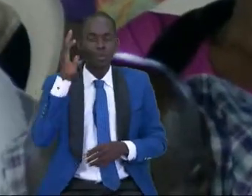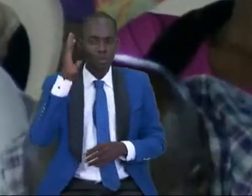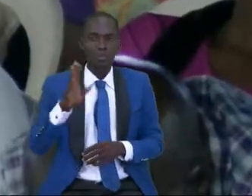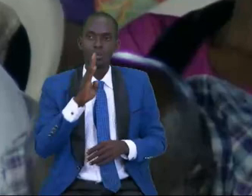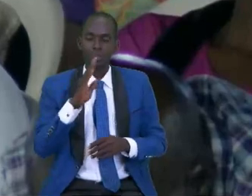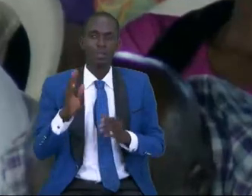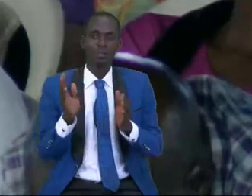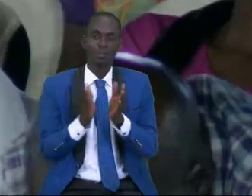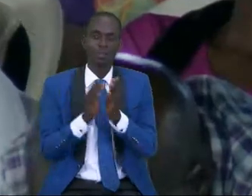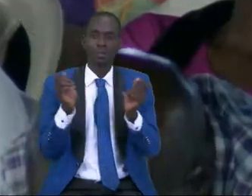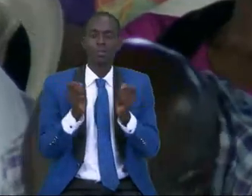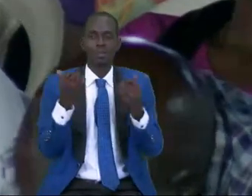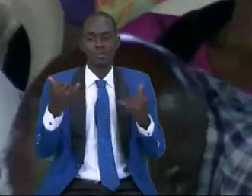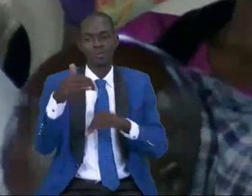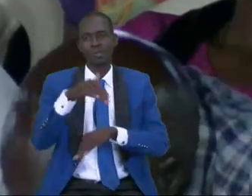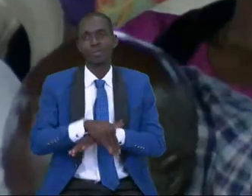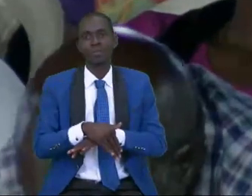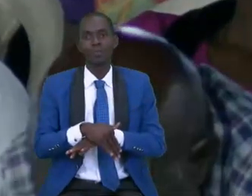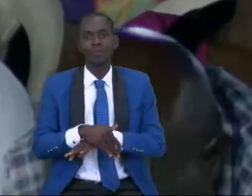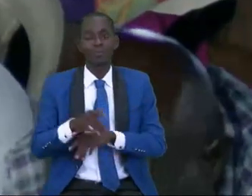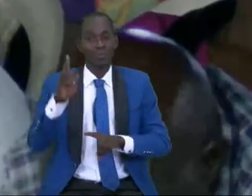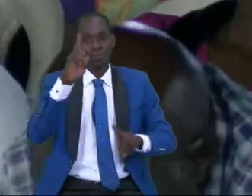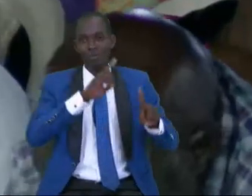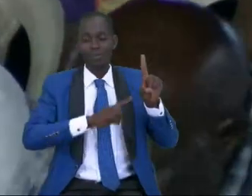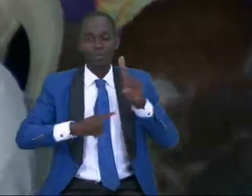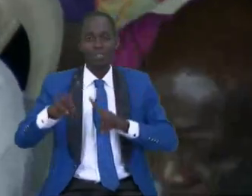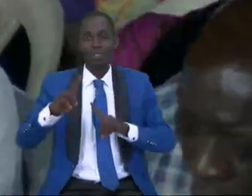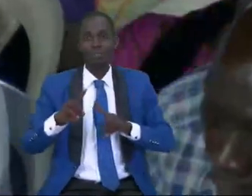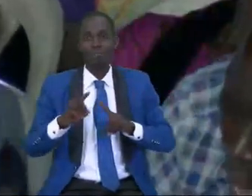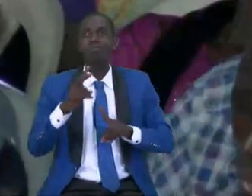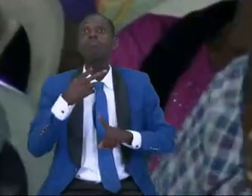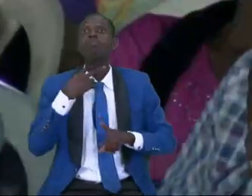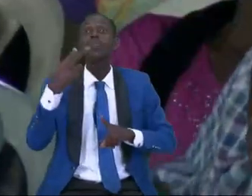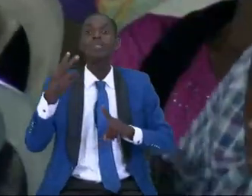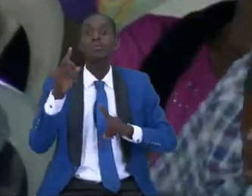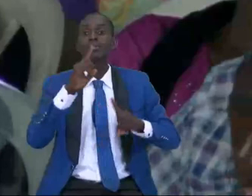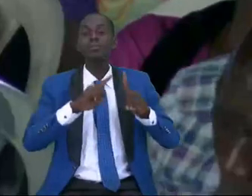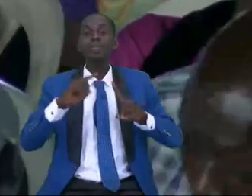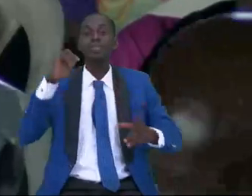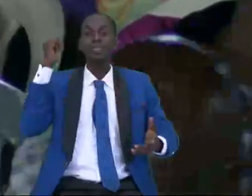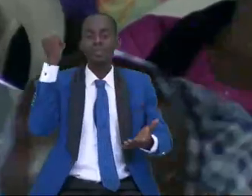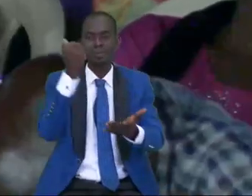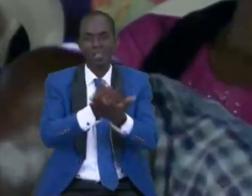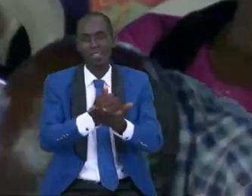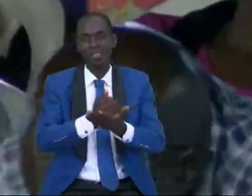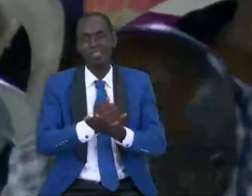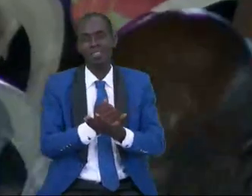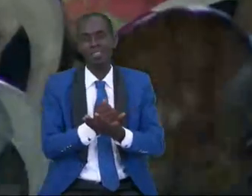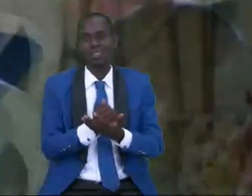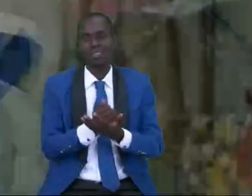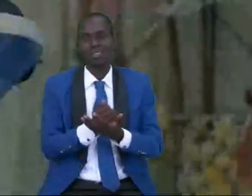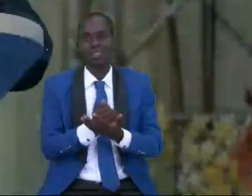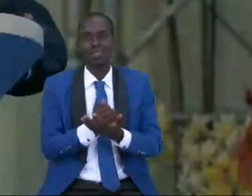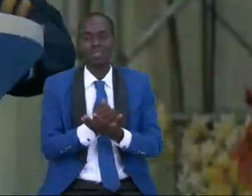témoignage. Vous serez célébré ce soir. Pourrais-je entendre votre grand Amen?